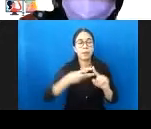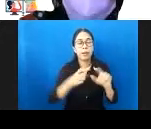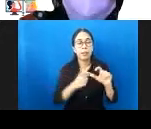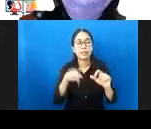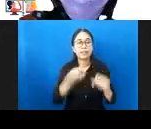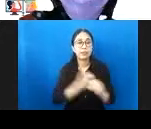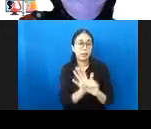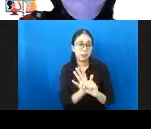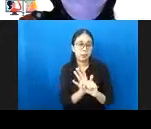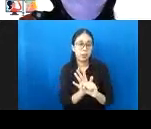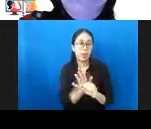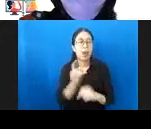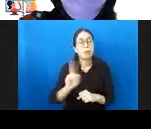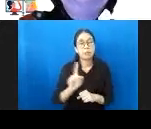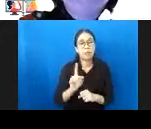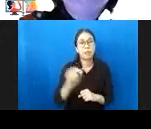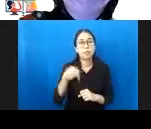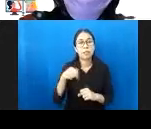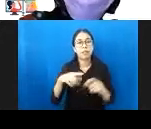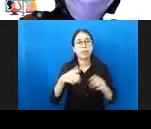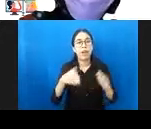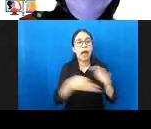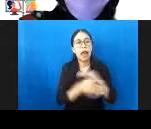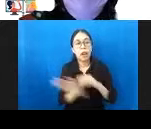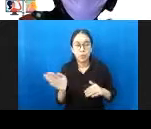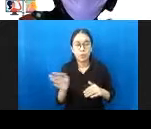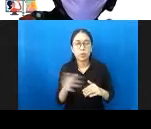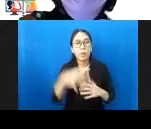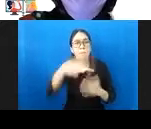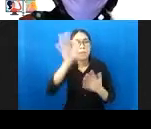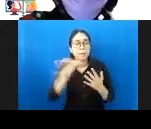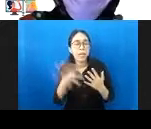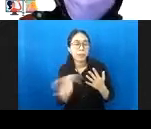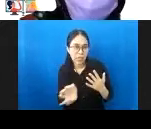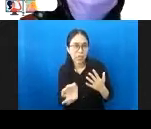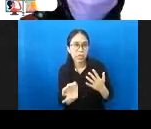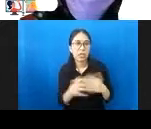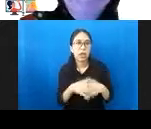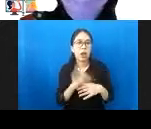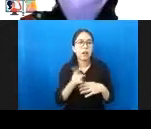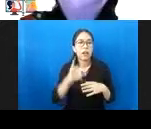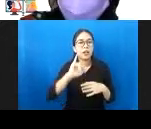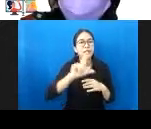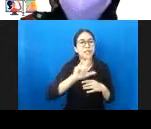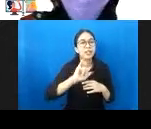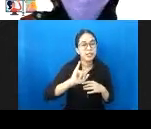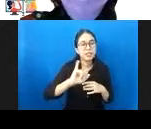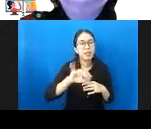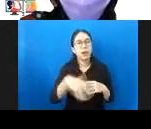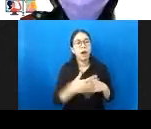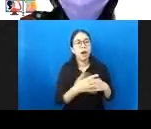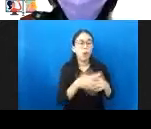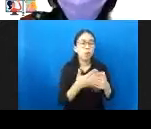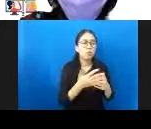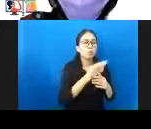COVID. Karena di sini alurnya kita pilih ada yang ILI dan ada yang non-ILI. Nanti